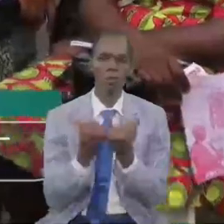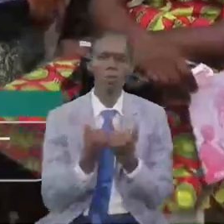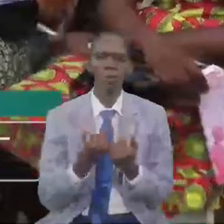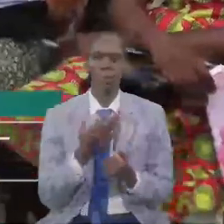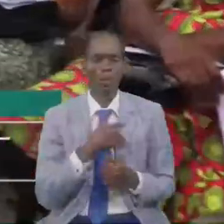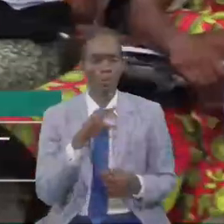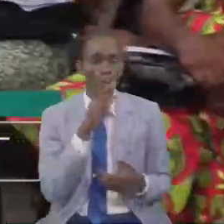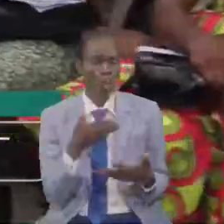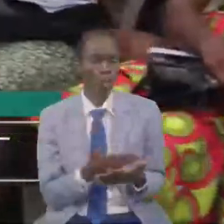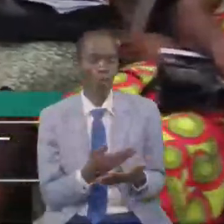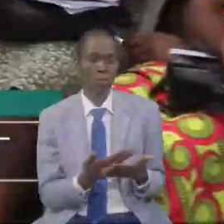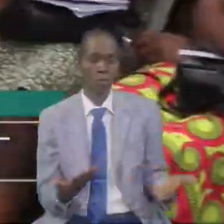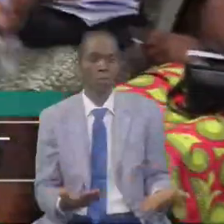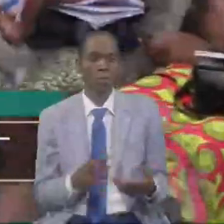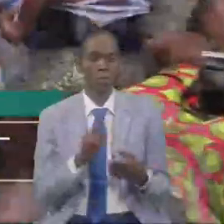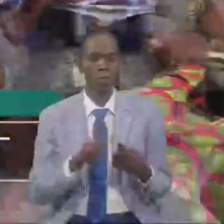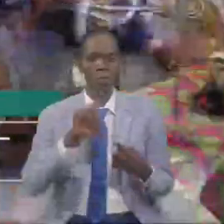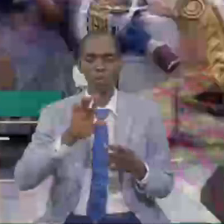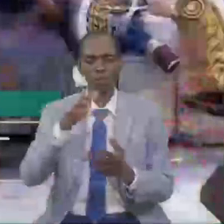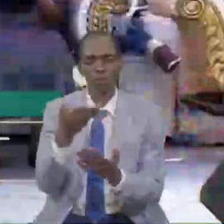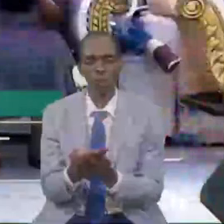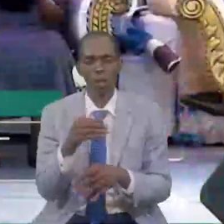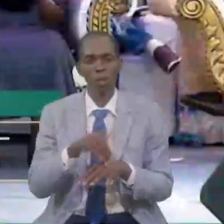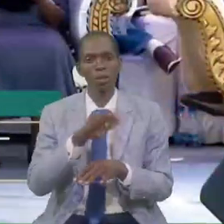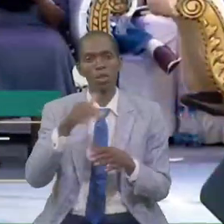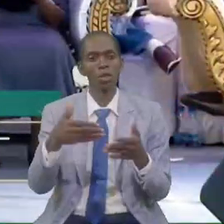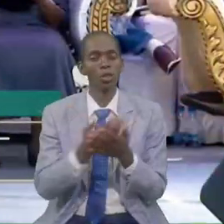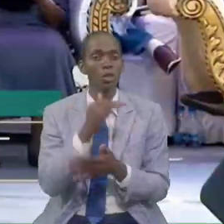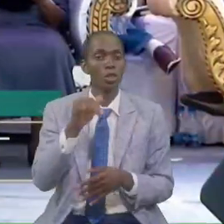Il vient d'arriver. Quand il a un nouvel emploi,